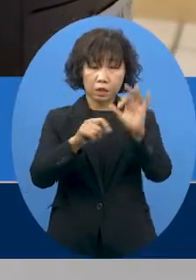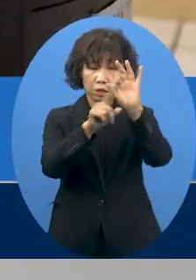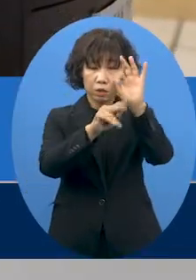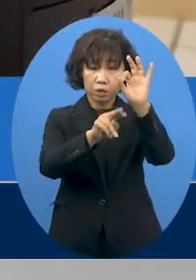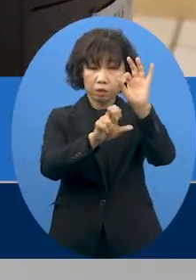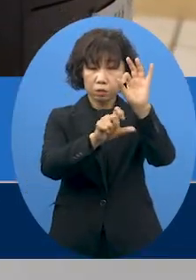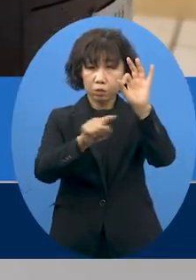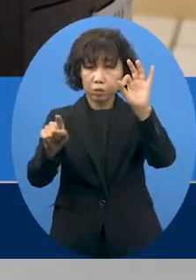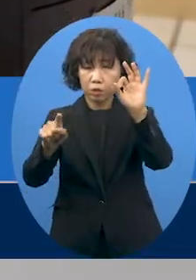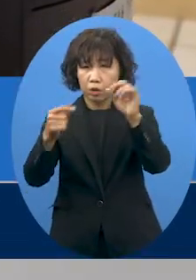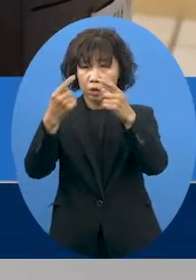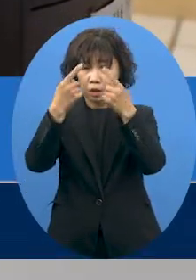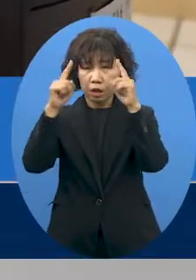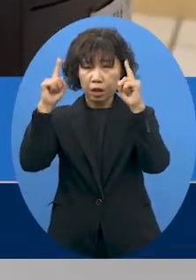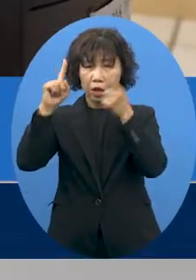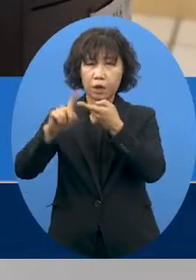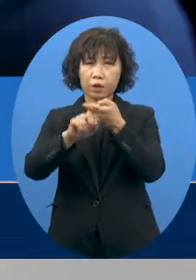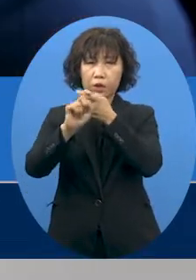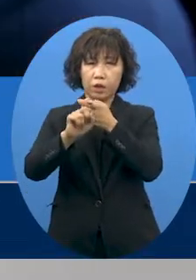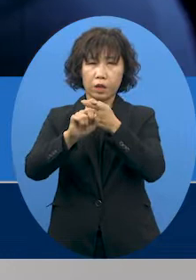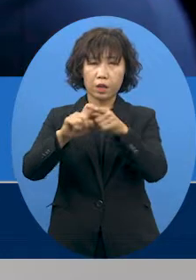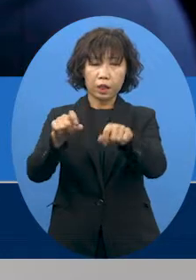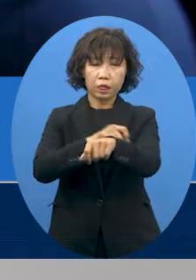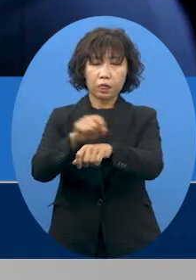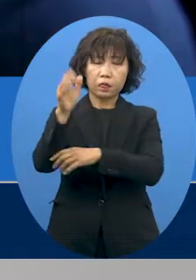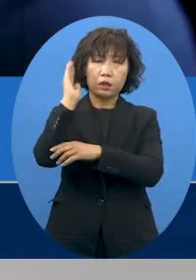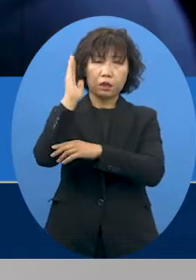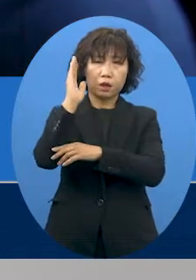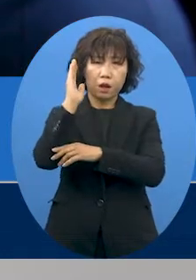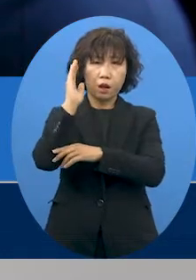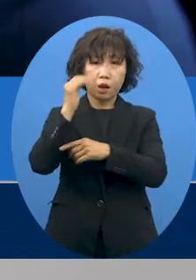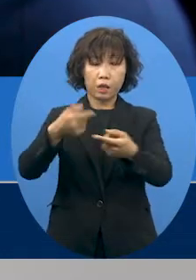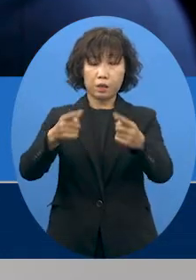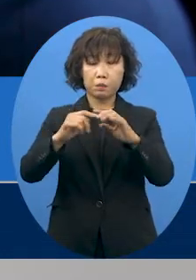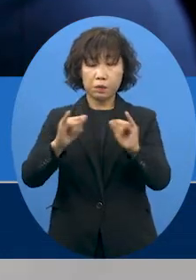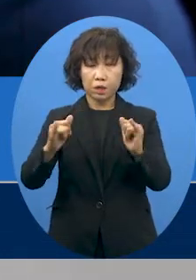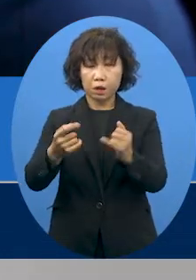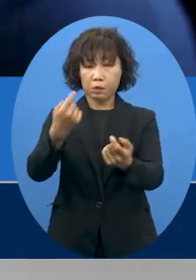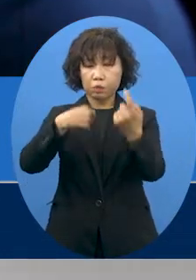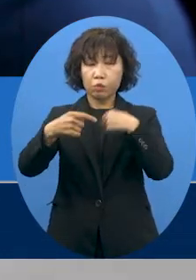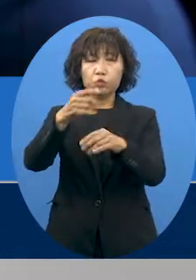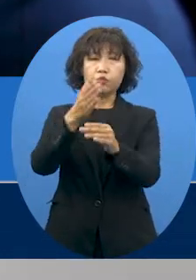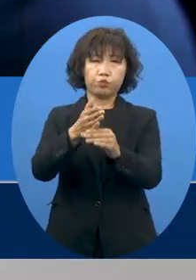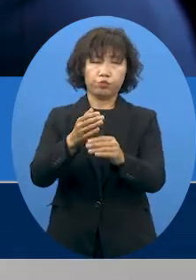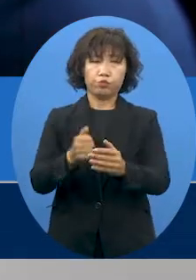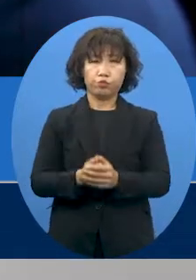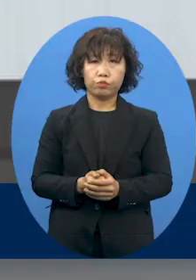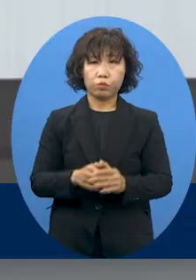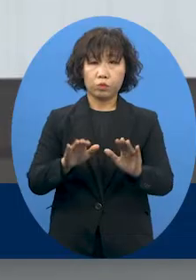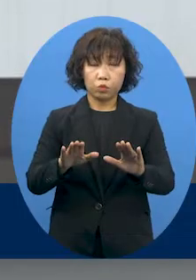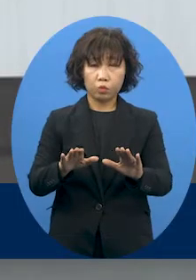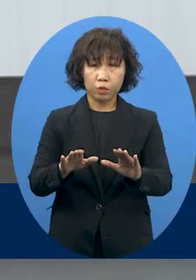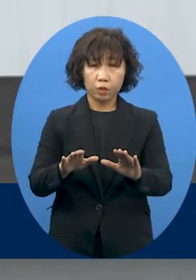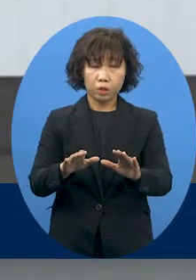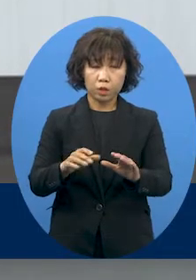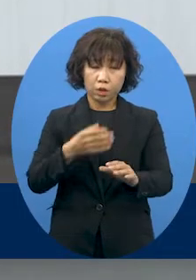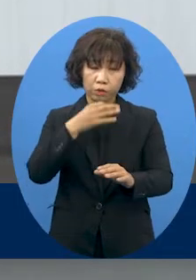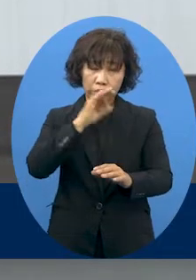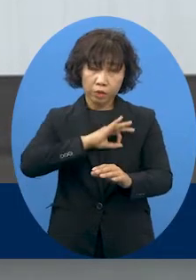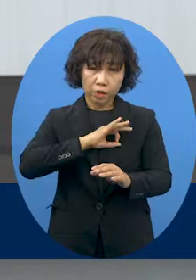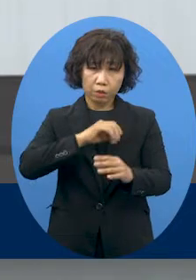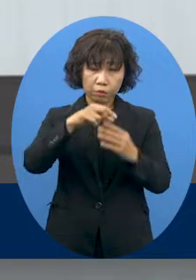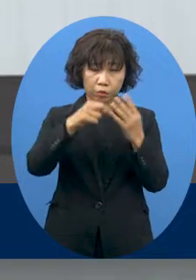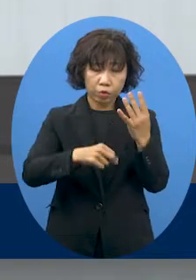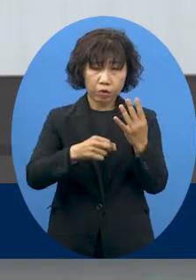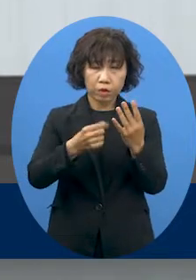지난 10월 25일부터 대학 연계 테마특강 프로그램에 참여할 수강생을 모집하고 있습니다 군은 질높은